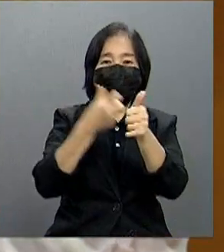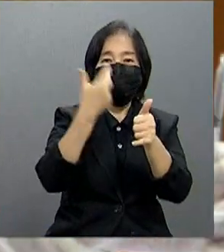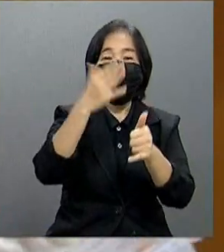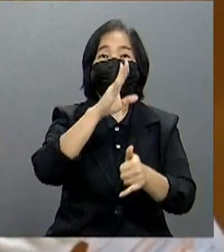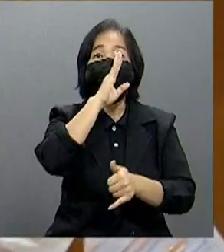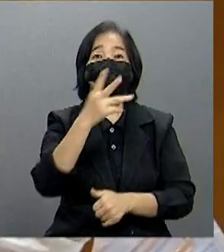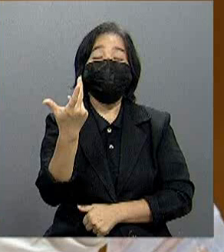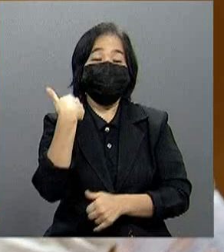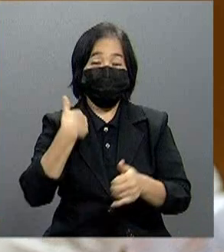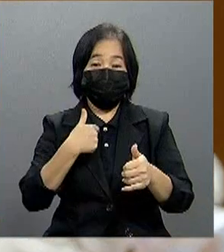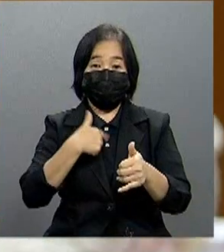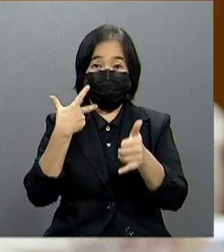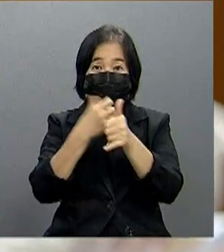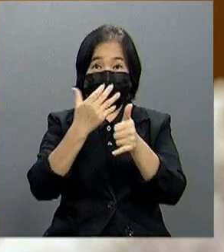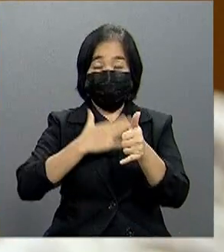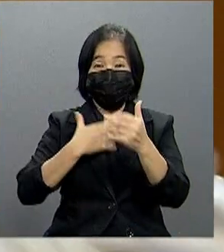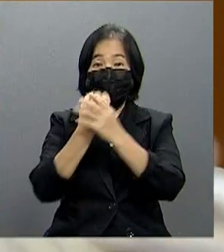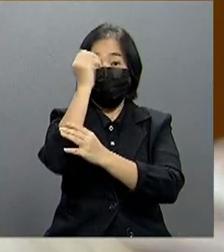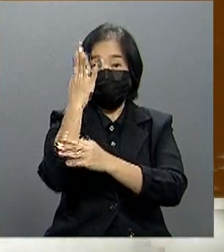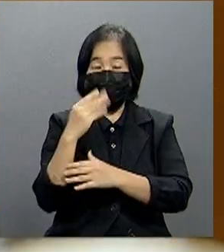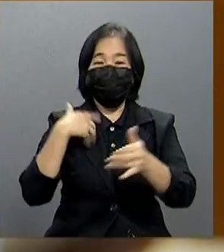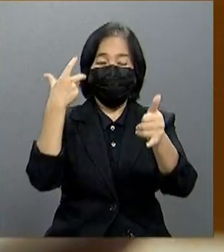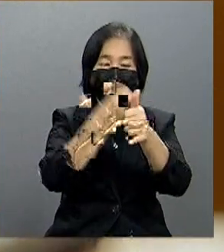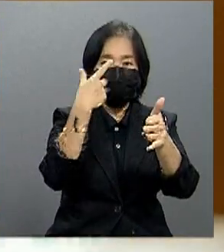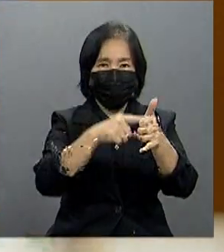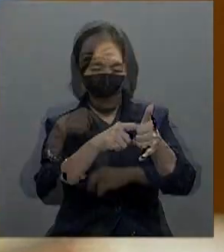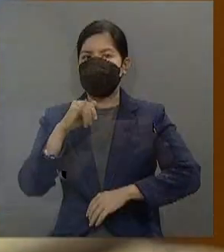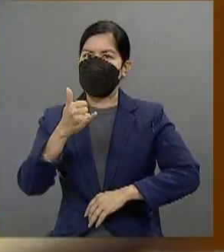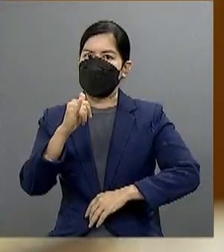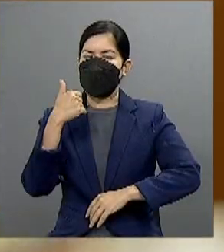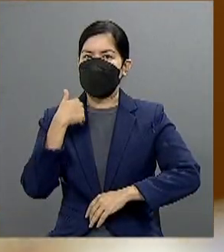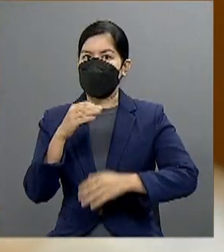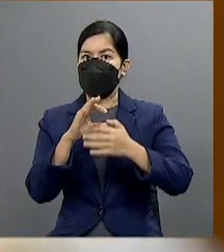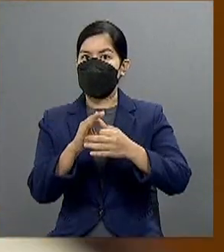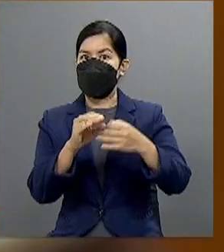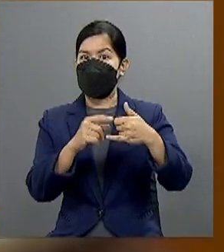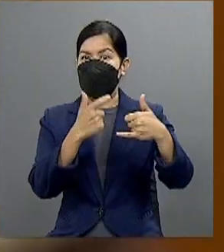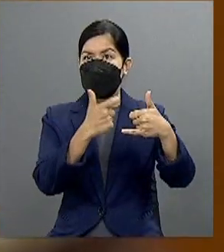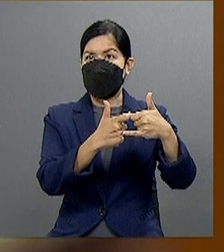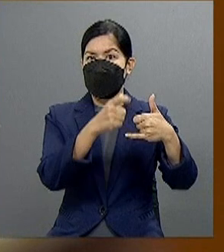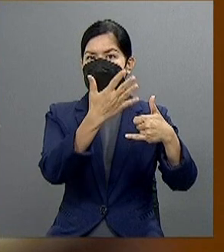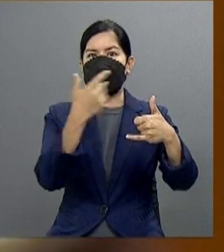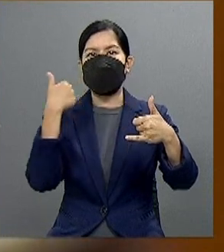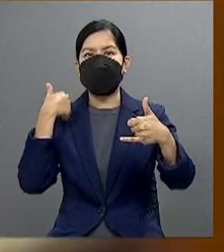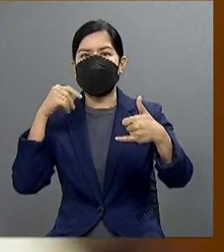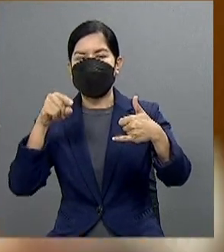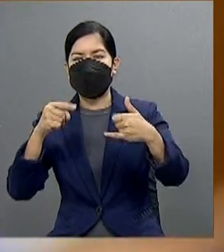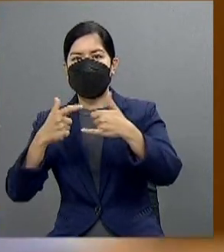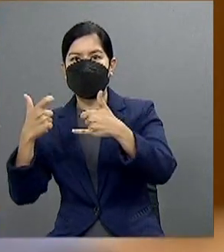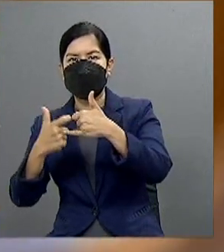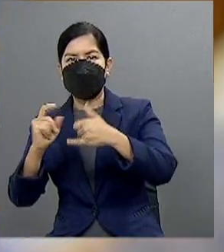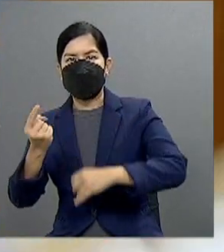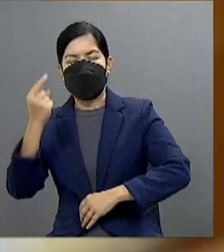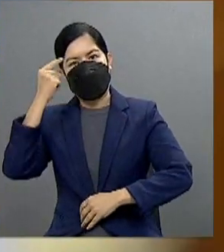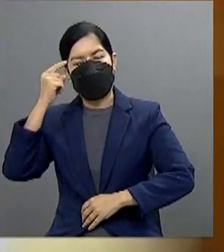ไปแล้วเกิดอาการไม่พึงประสงค์ขึ้นมาเราไม่แน่ใจว่ามันเกิดจากวัคซีนตัวก่อนที่อาสาสมัครได้ฉีดมาหรือเปล่าหรือเกิดจากวัคซีนเราดัง